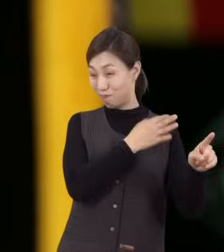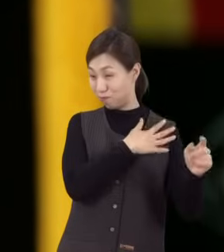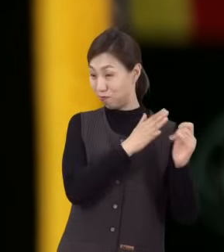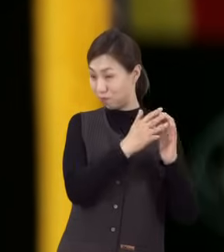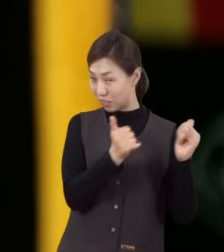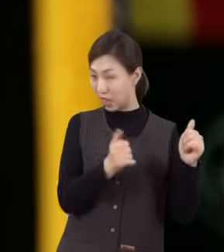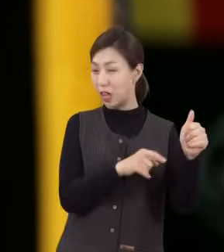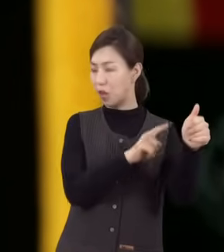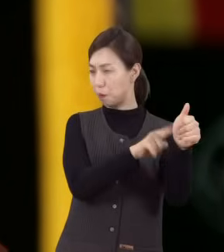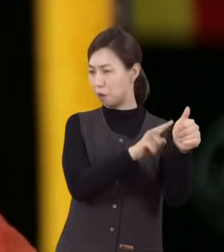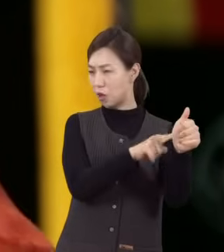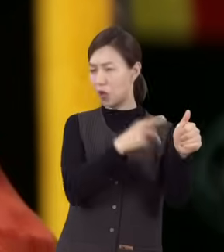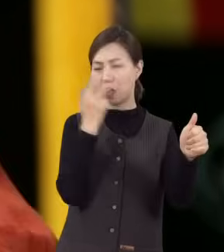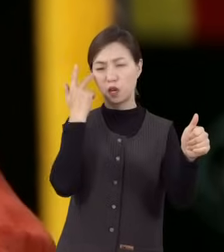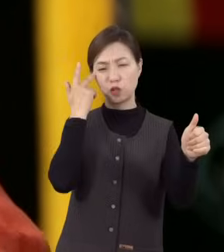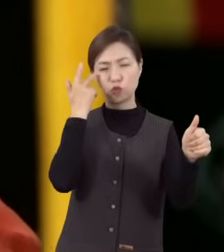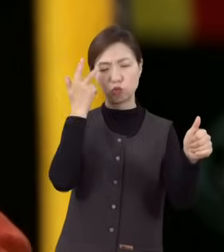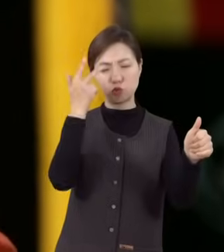7일 후에